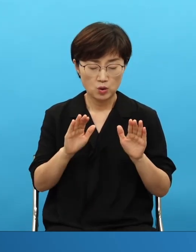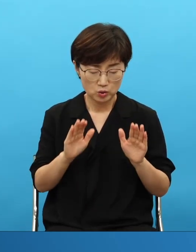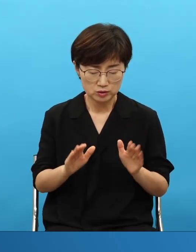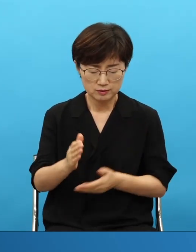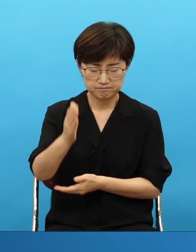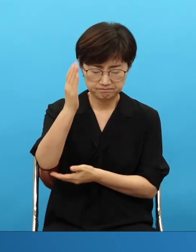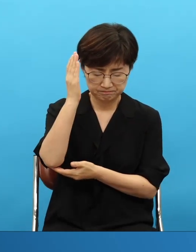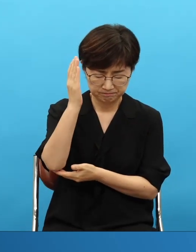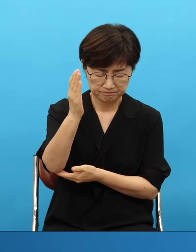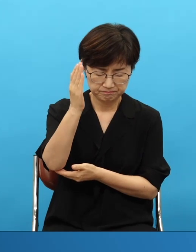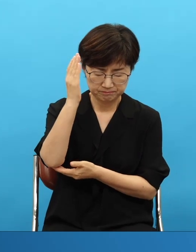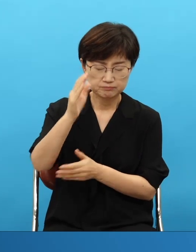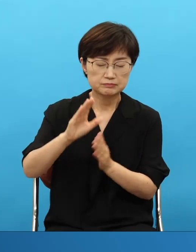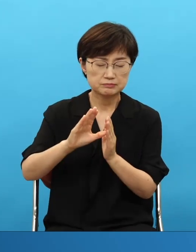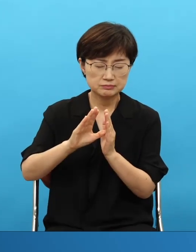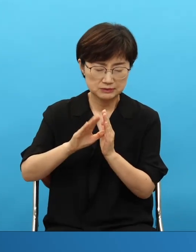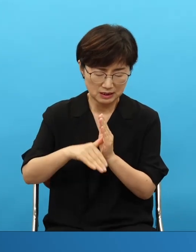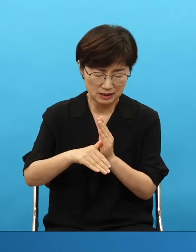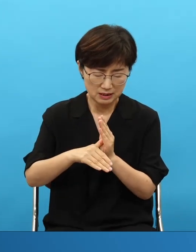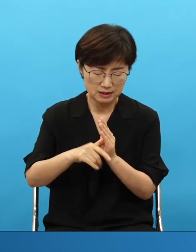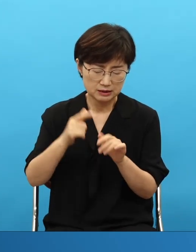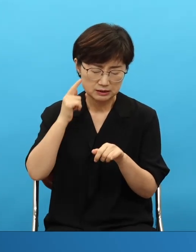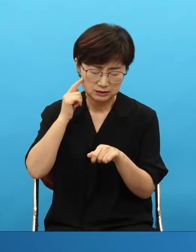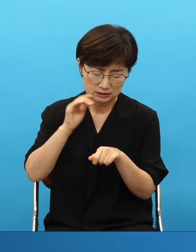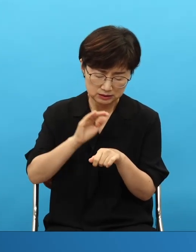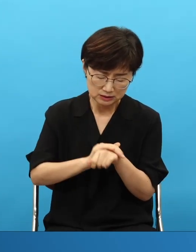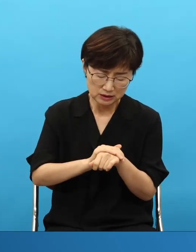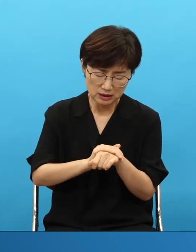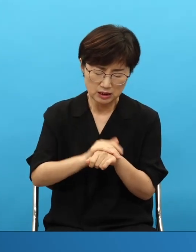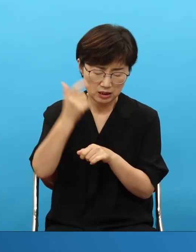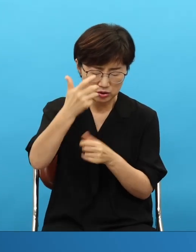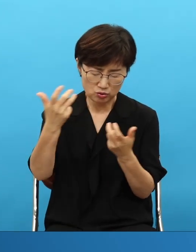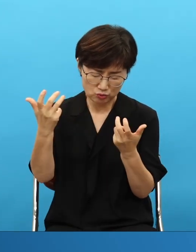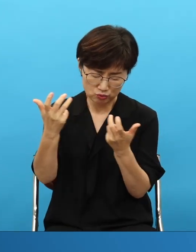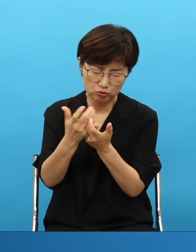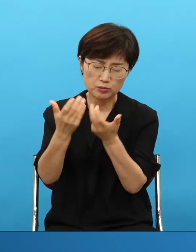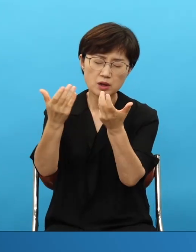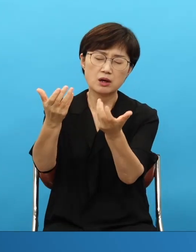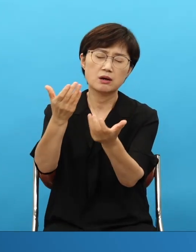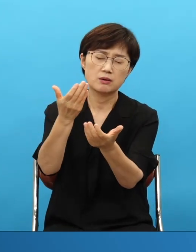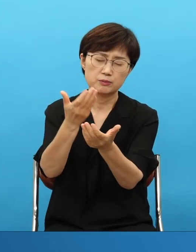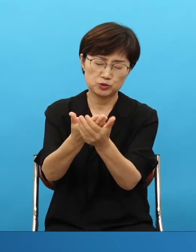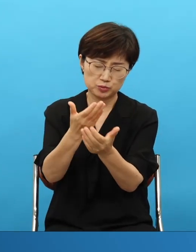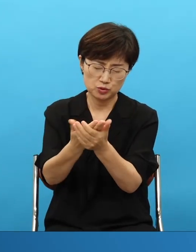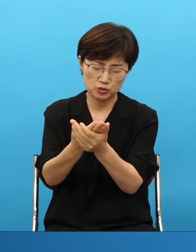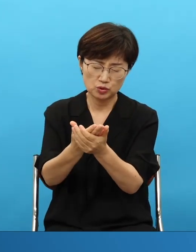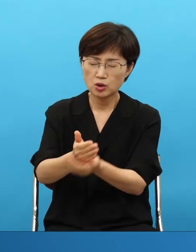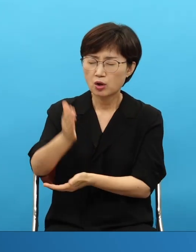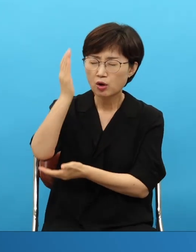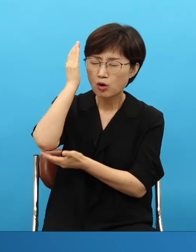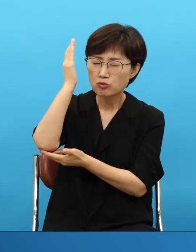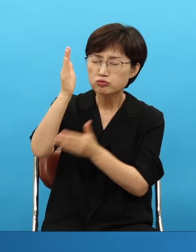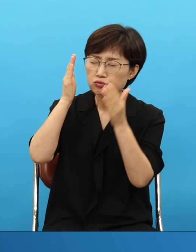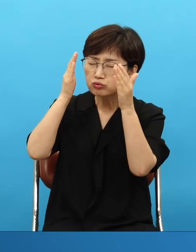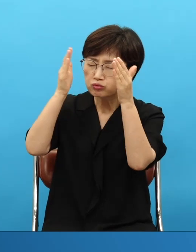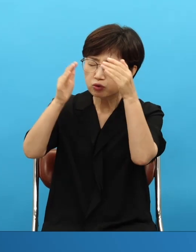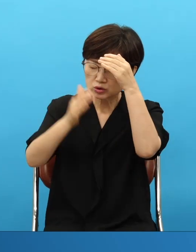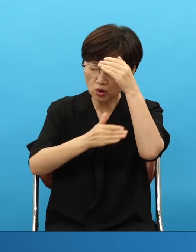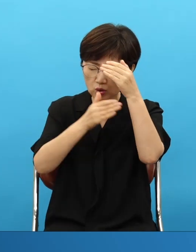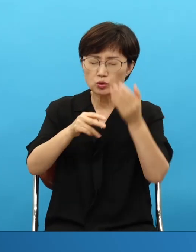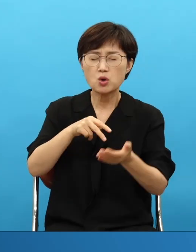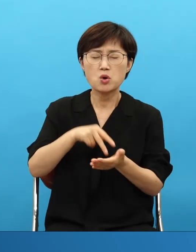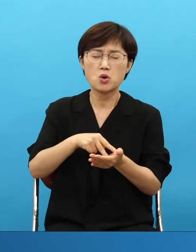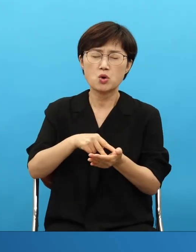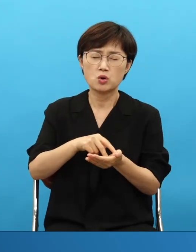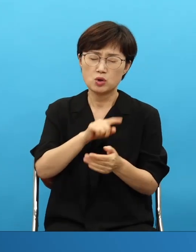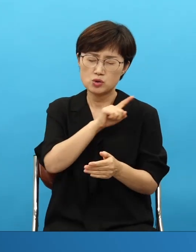씀을수용드실때에지혜와계시의영을주시고말씀받는모든성도들에게전무후무한